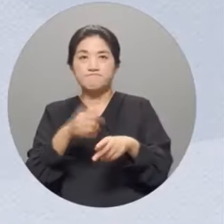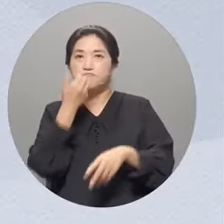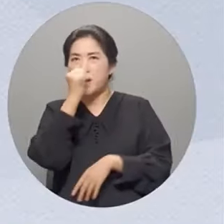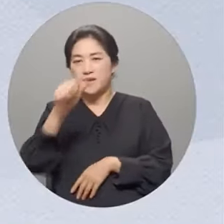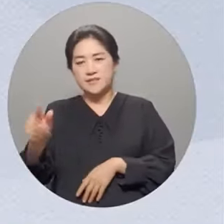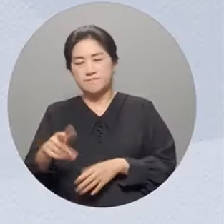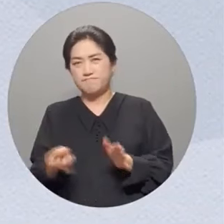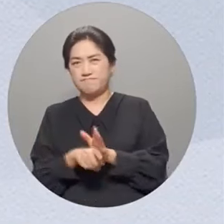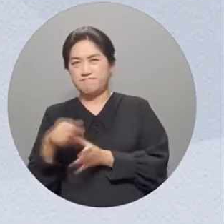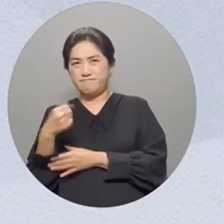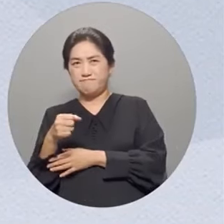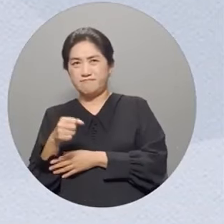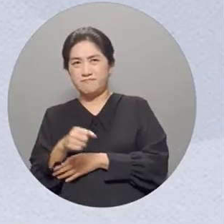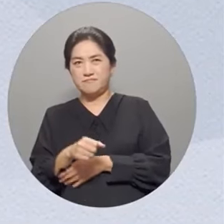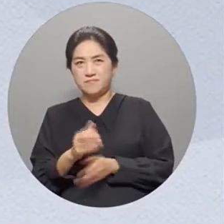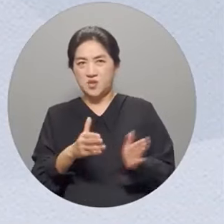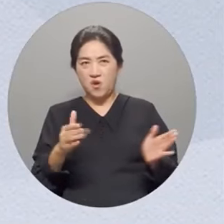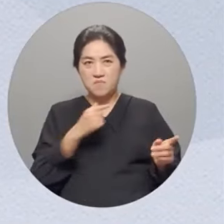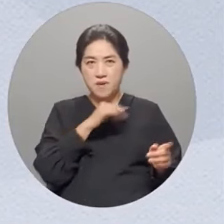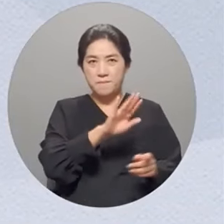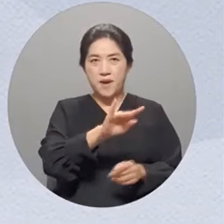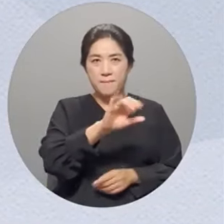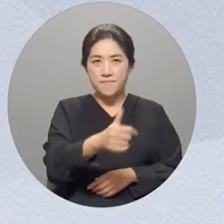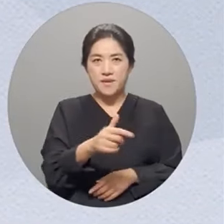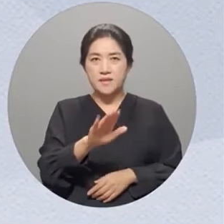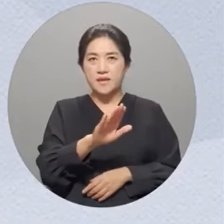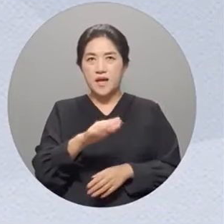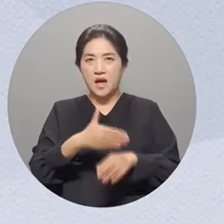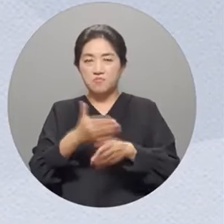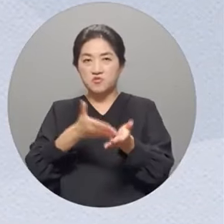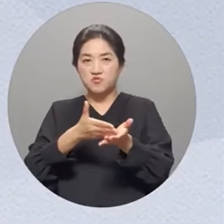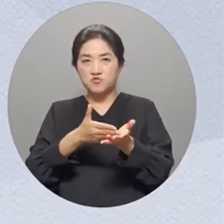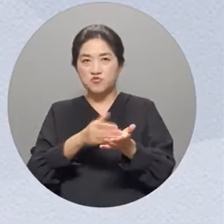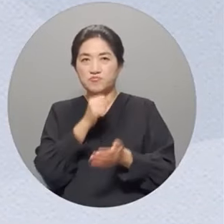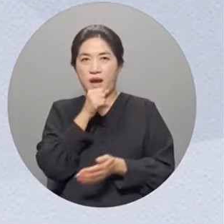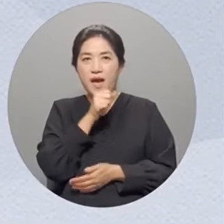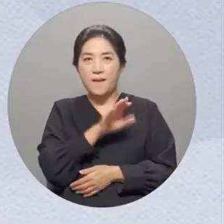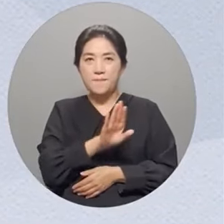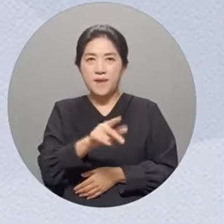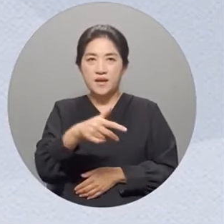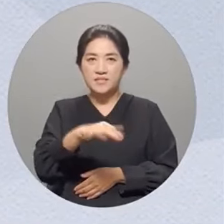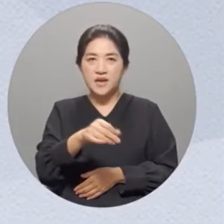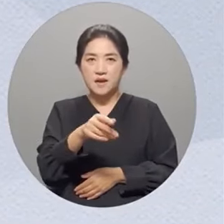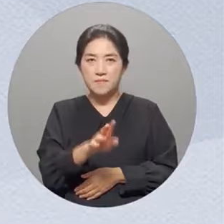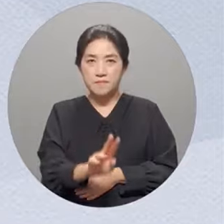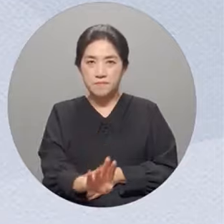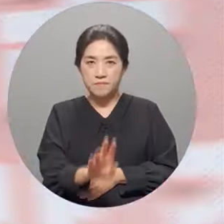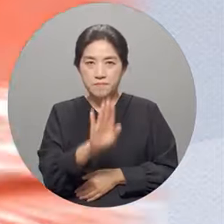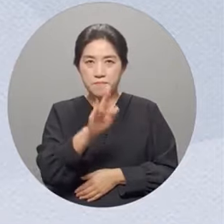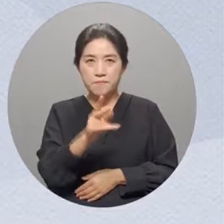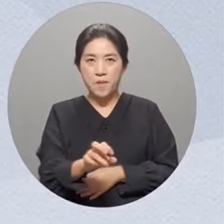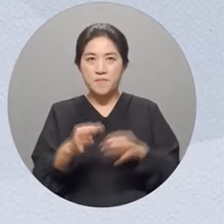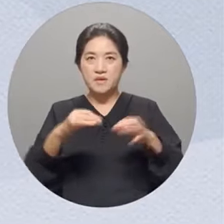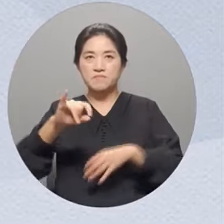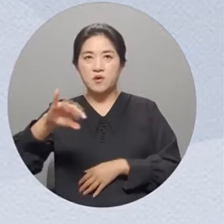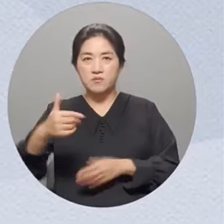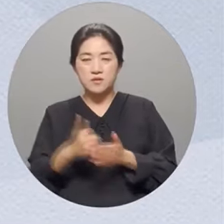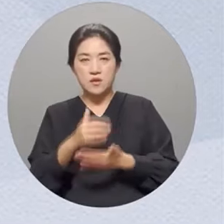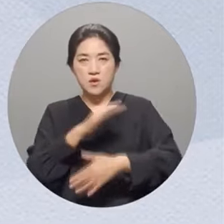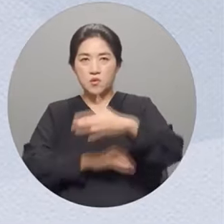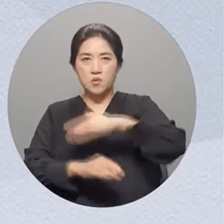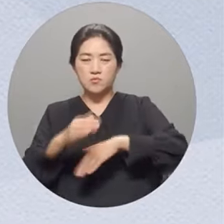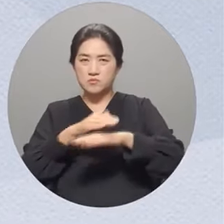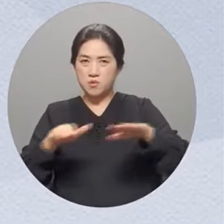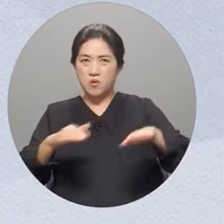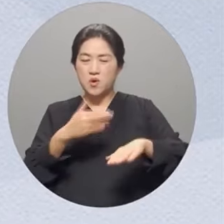도전에 나선 박민 사장과 박장범 시 뉴스 앵 김성진 방송 주관 등은 공정성 훼손과 뉴스